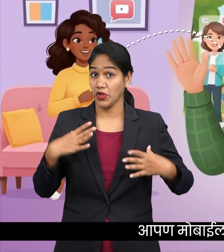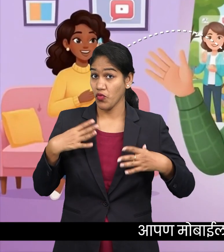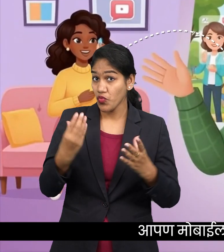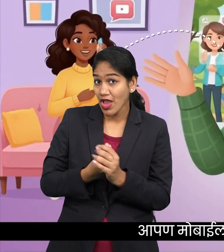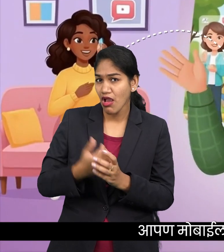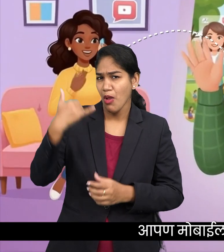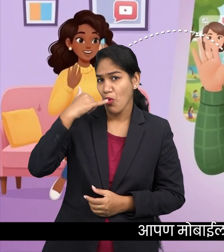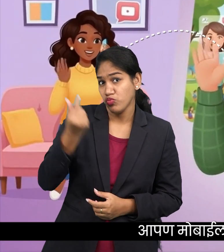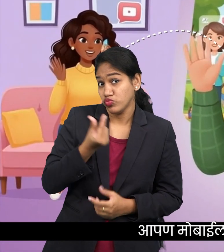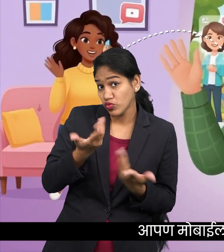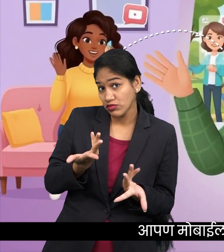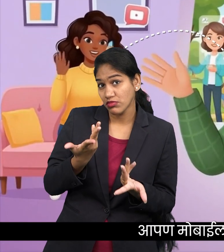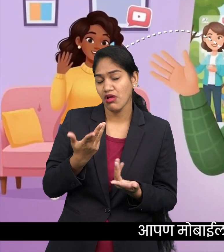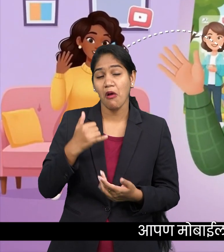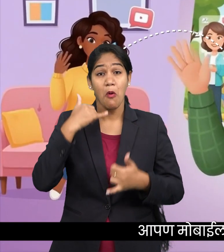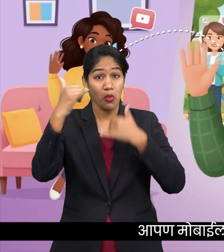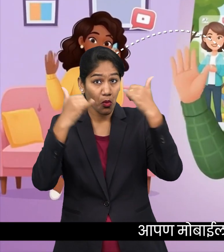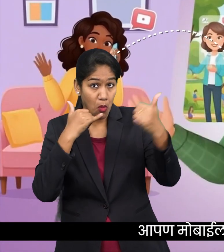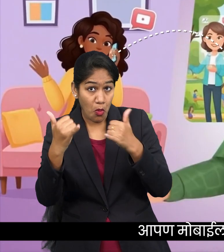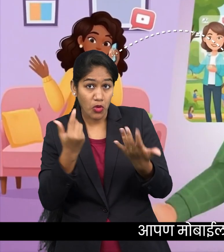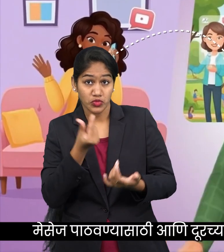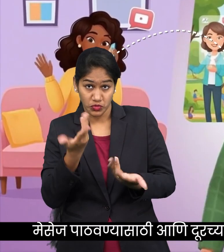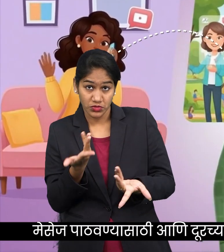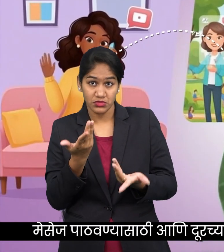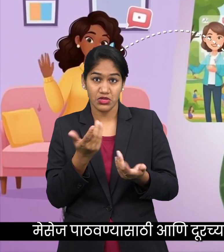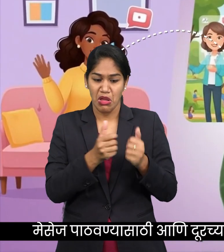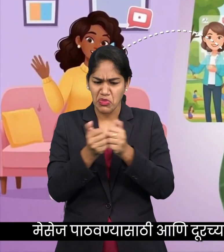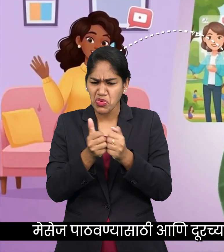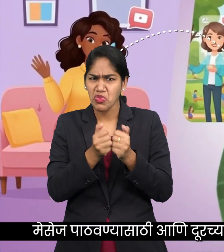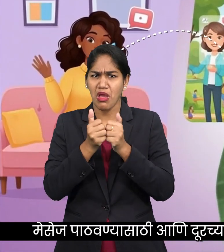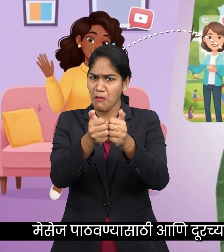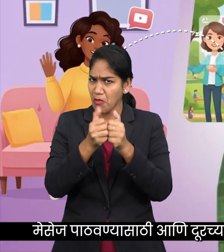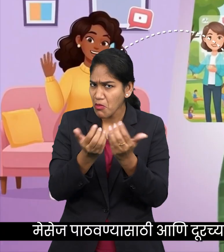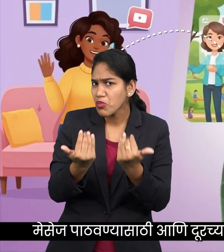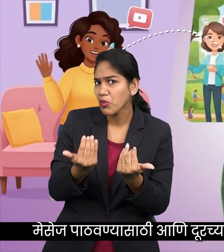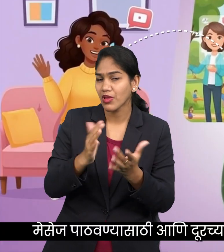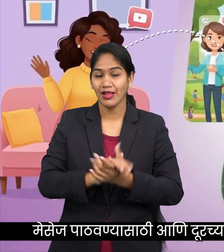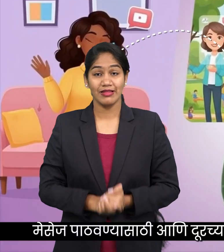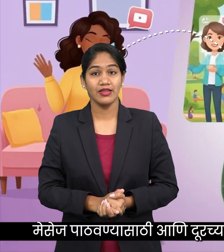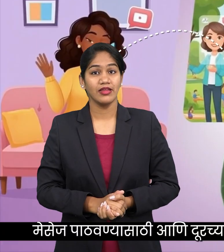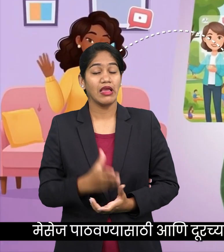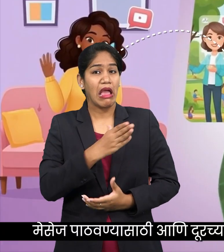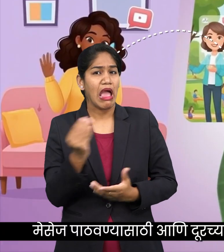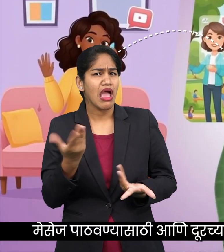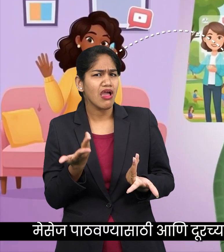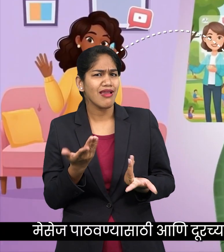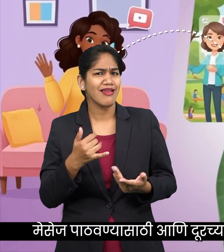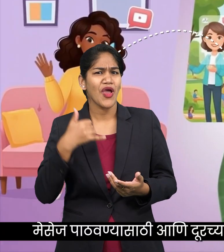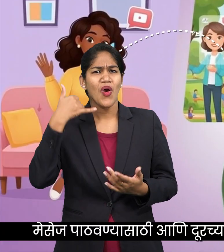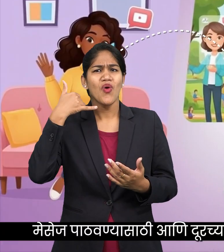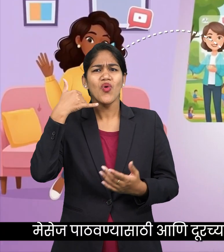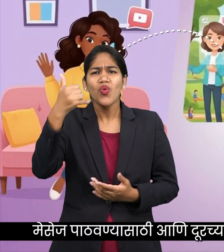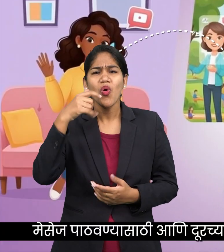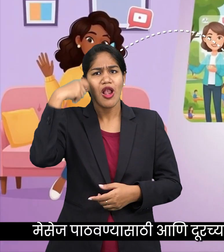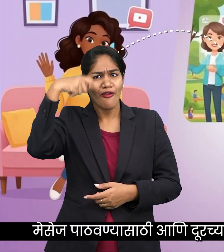आपण मोबाईल फोनचा वापर कॉल करण्यासाठी, मेसेज पाठवण्यासाठी आणि दूरच्या व्यक्तीला व्हिडिओ कॉल करण्यासाठी